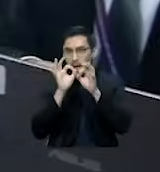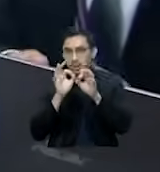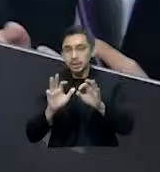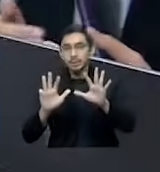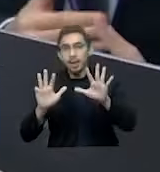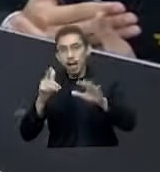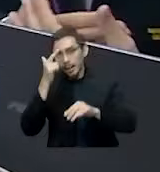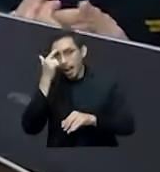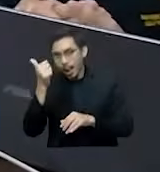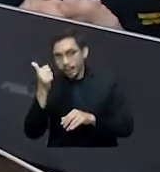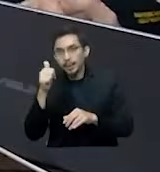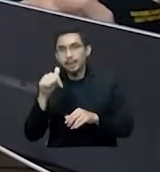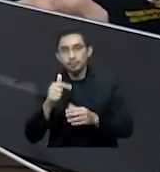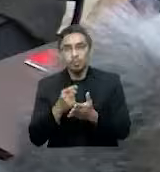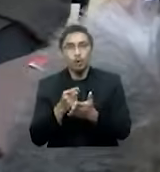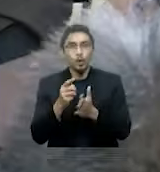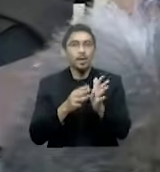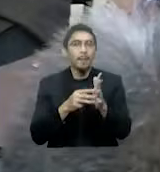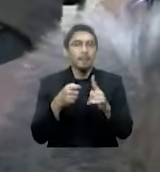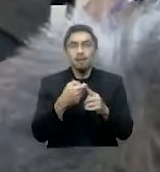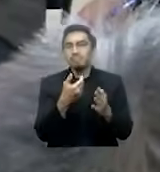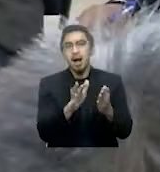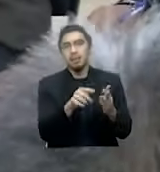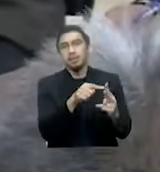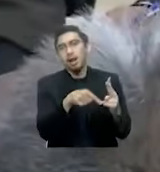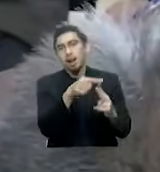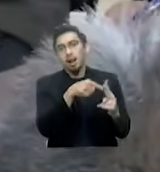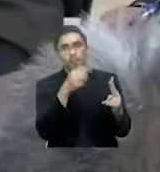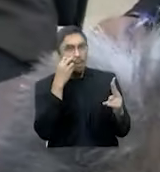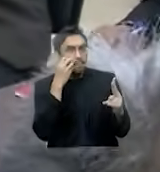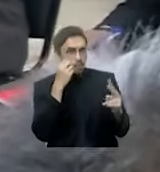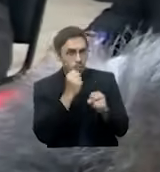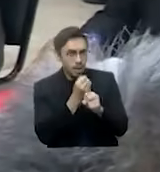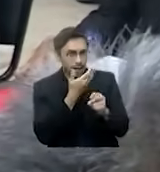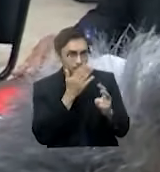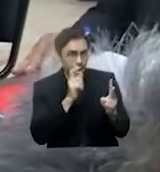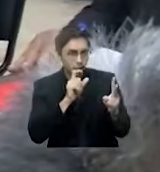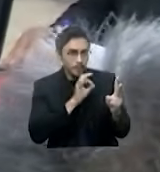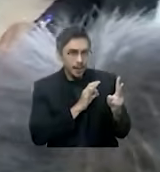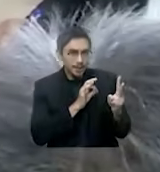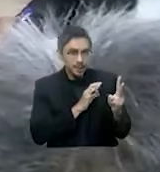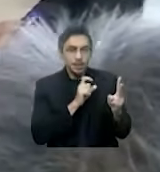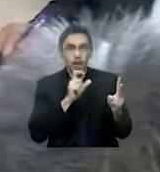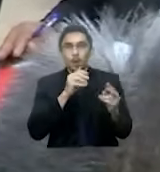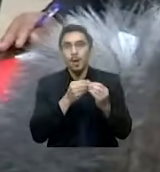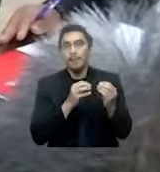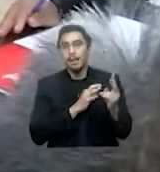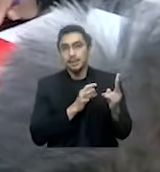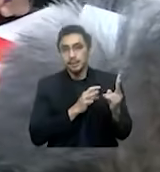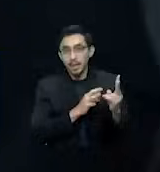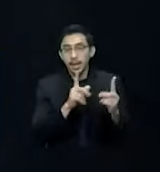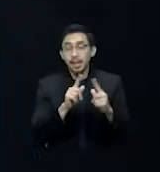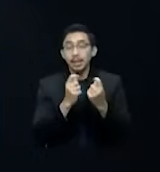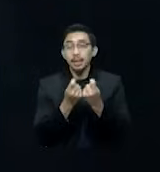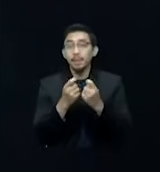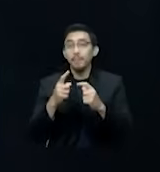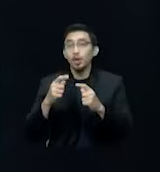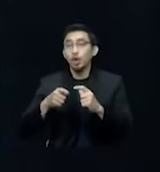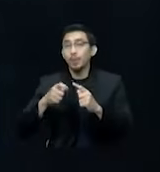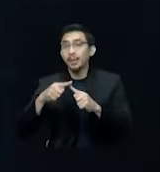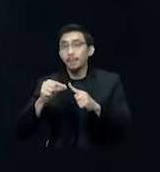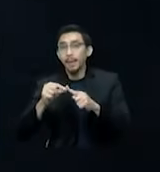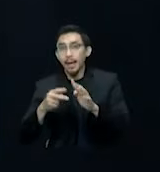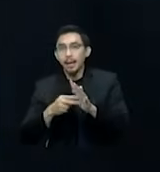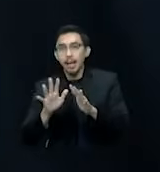Selain menuntut MK membatalkan Prabowo Gibran sebagai Capres-Cawapres terpilih, tim hukum TPN juga meminta